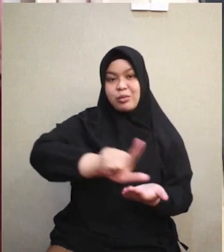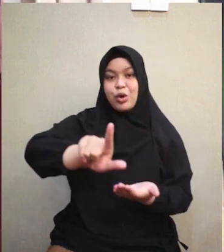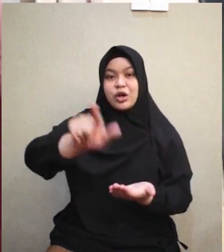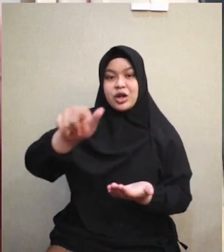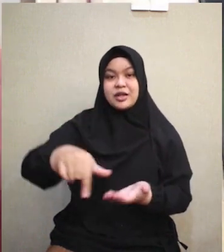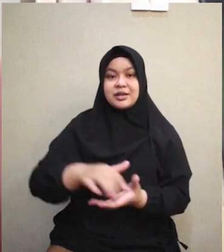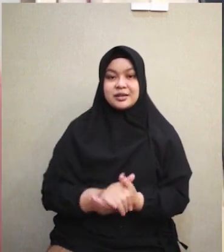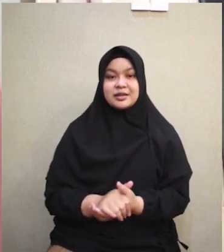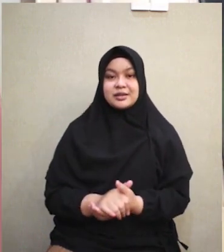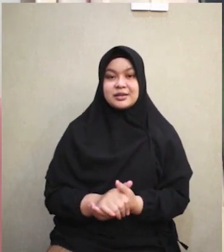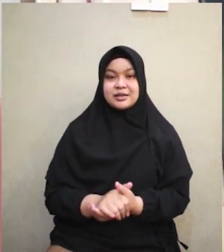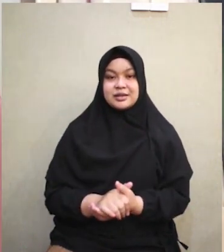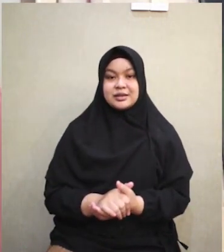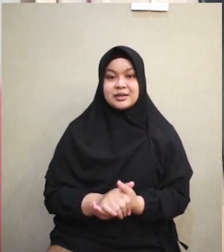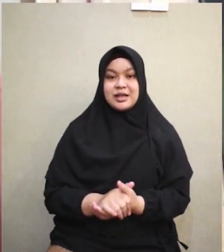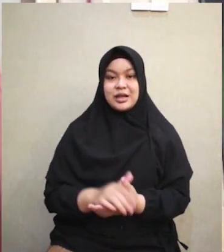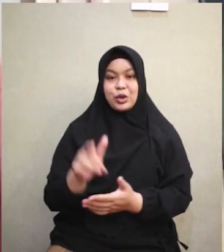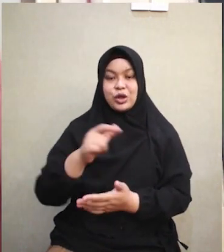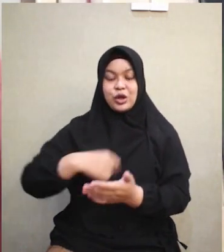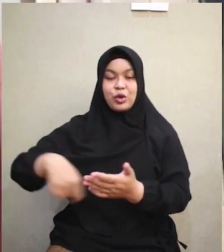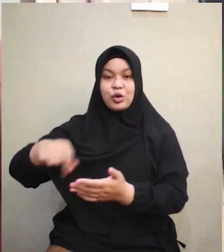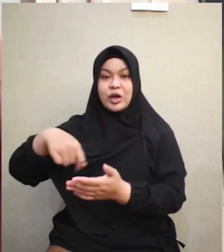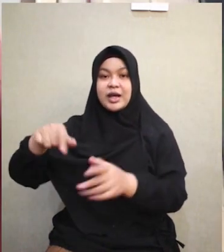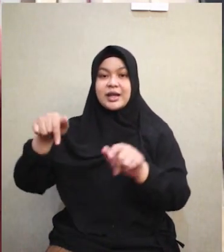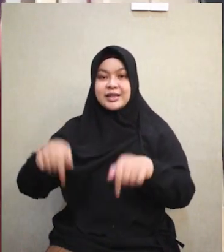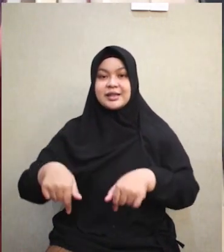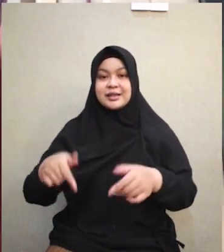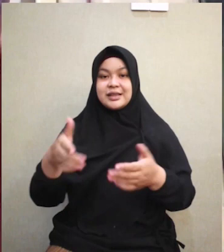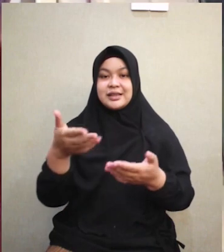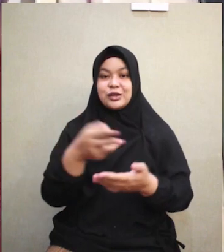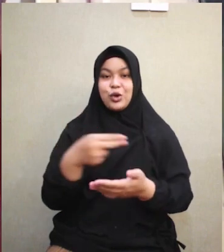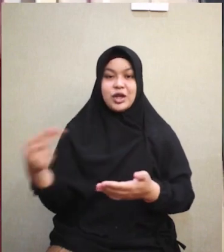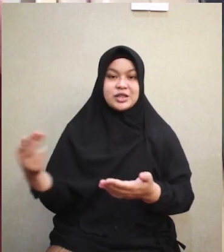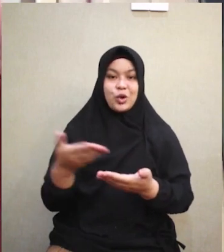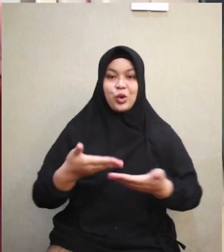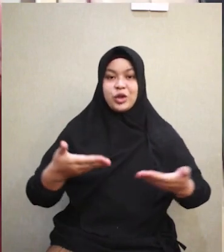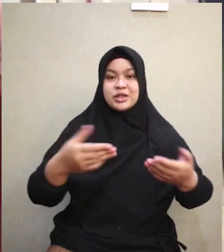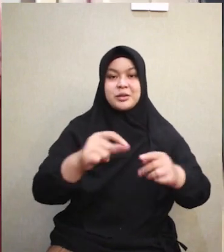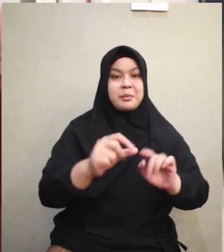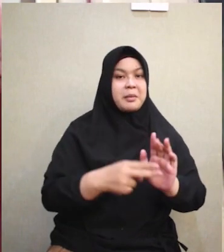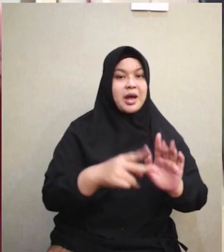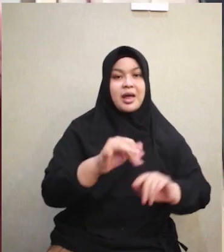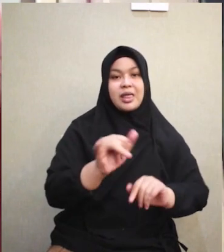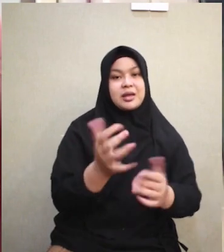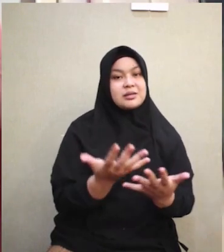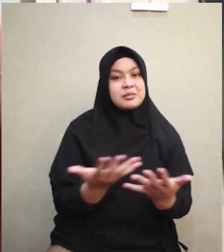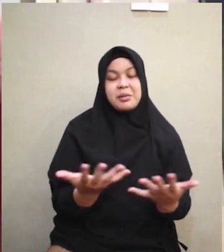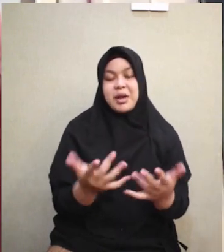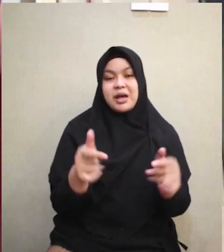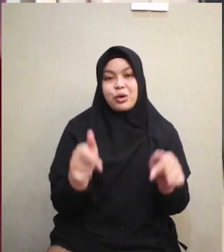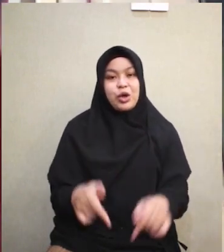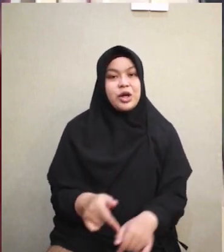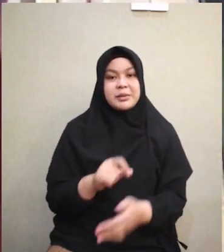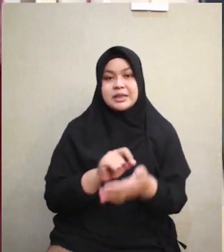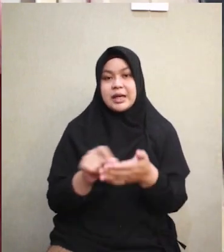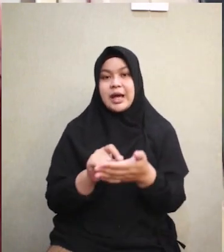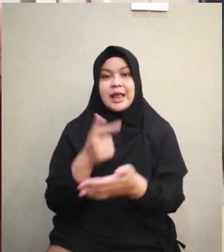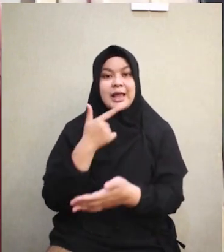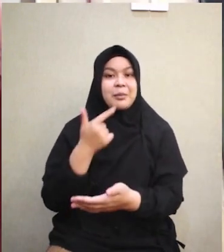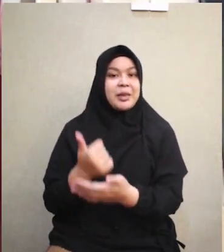human di Indonesia kondisi pantai-pantainya seperti apa Nah ini yang menjadi catatan penting kemarin